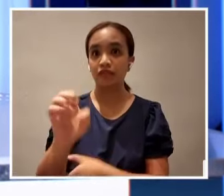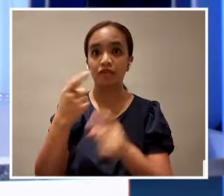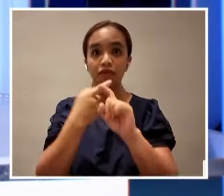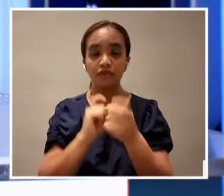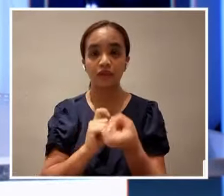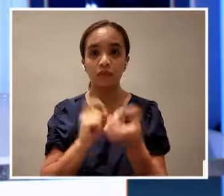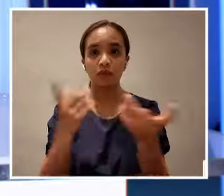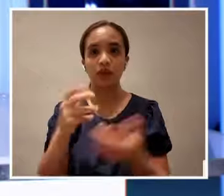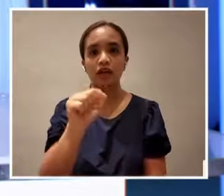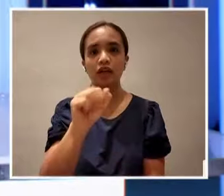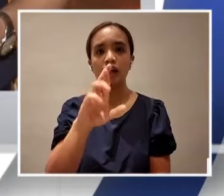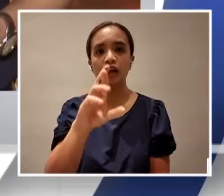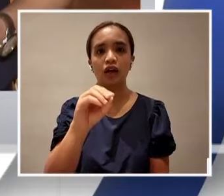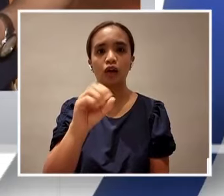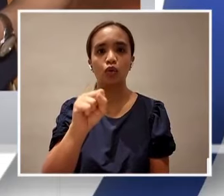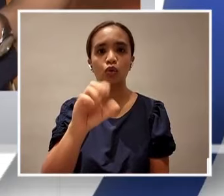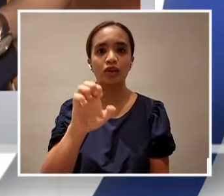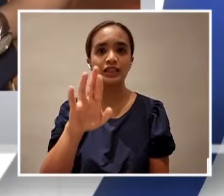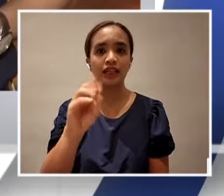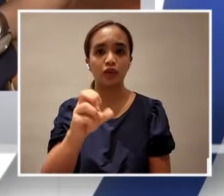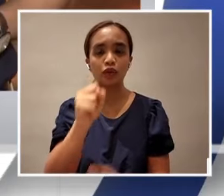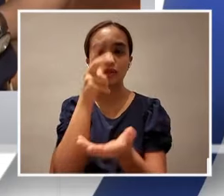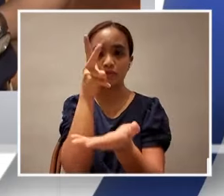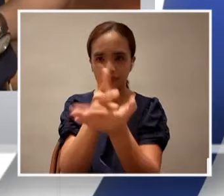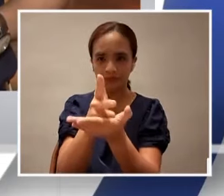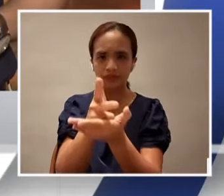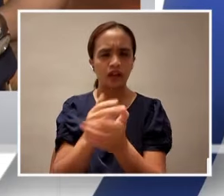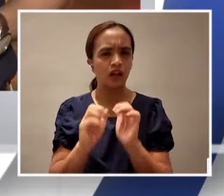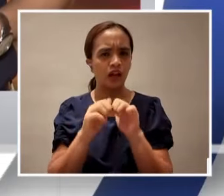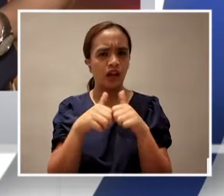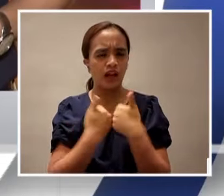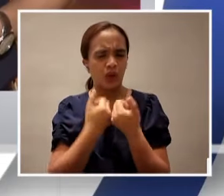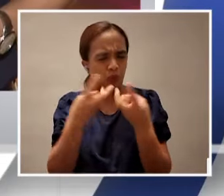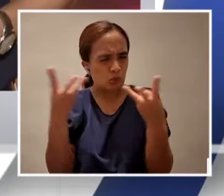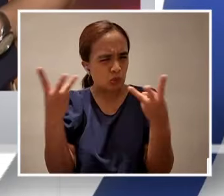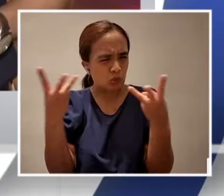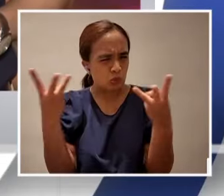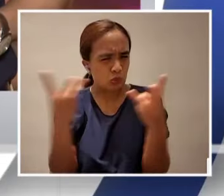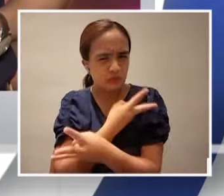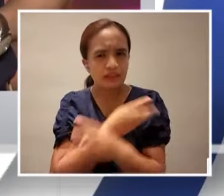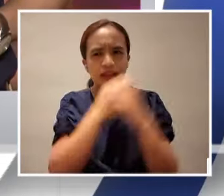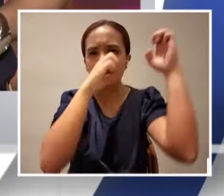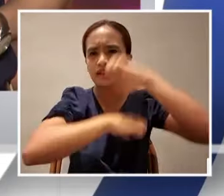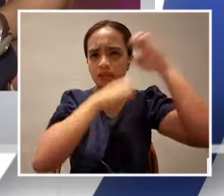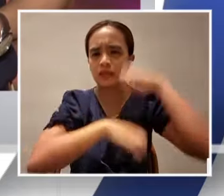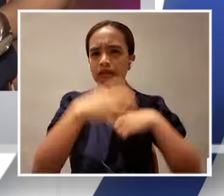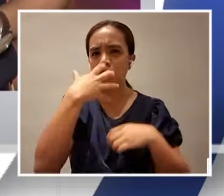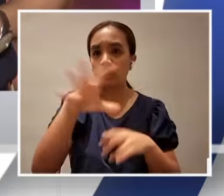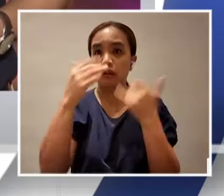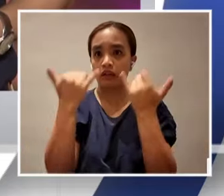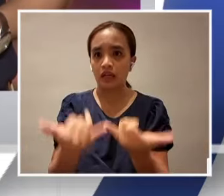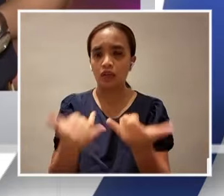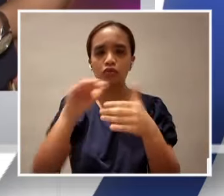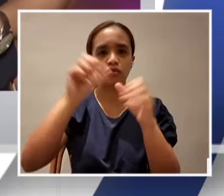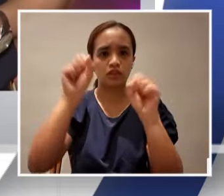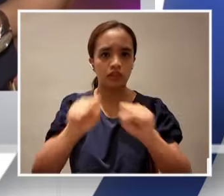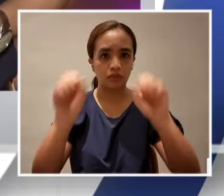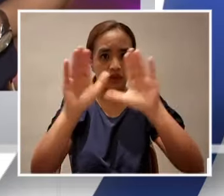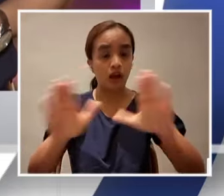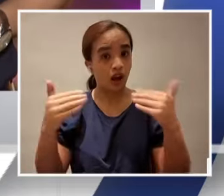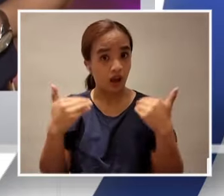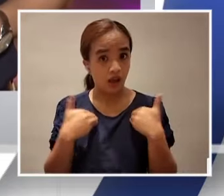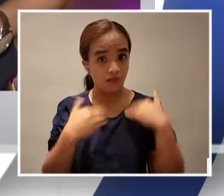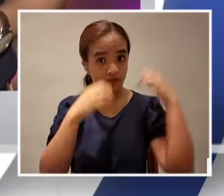Arroceros Park sa Maynila. Ariel, gaano katindi pa ang aasahang init natin ngayong weekend? At meron ba tayong inaasahan